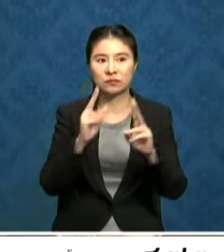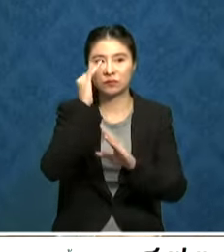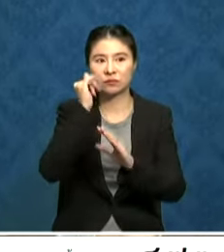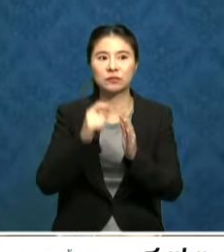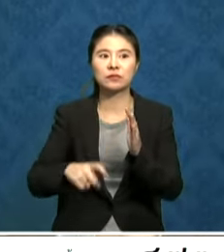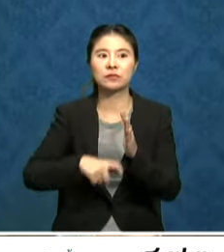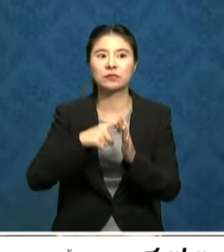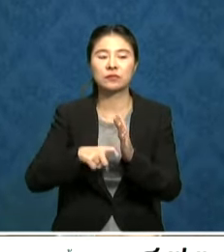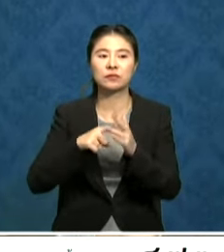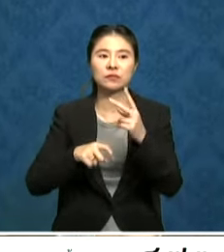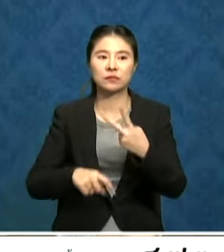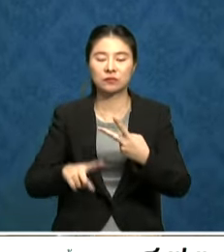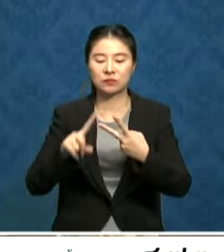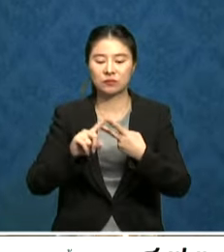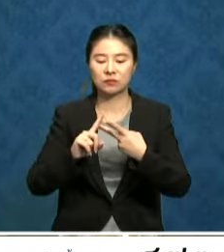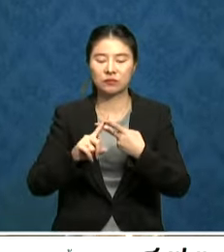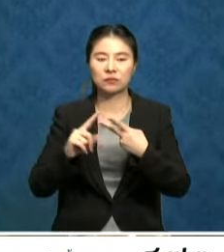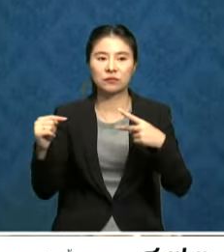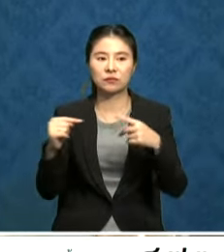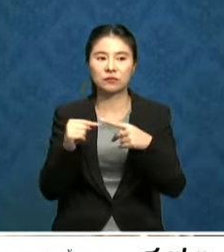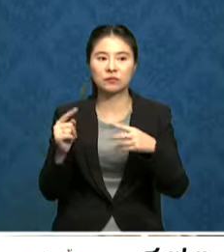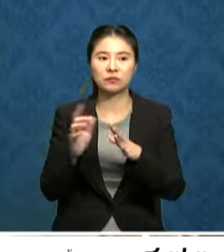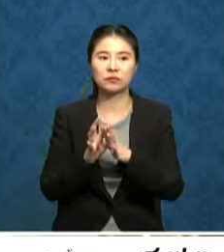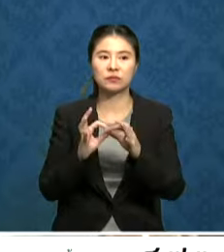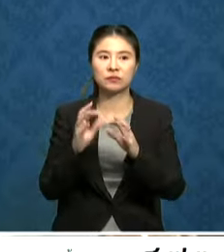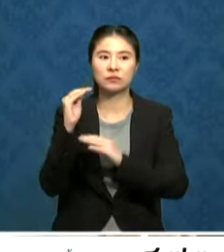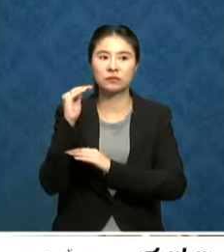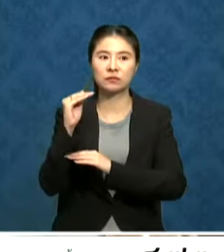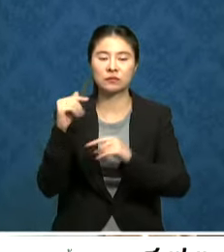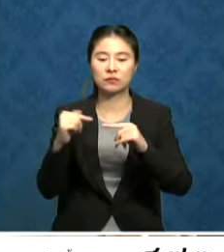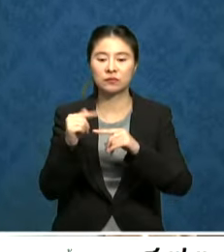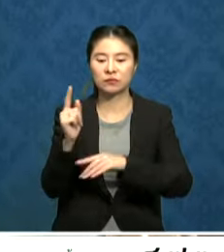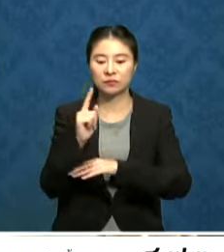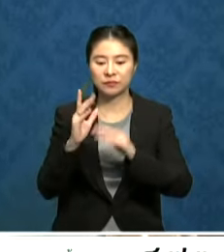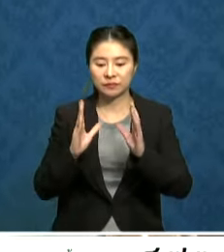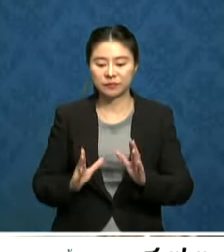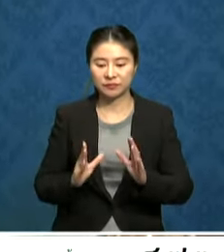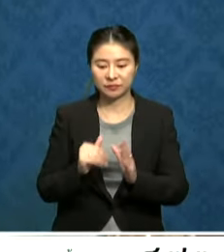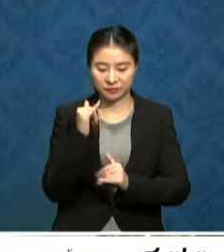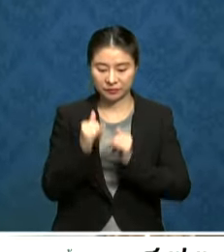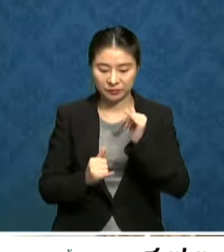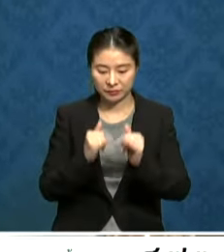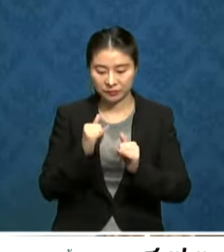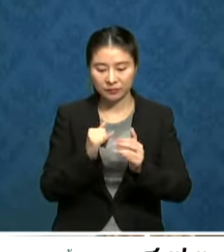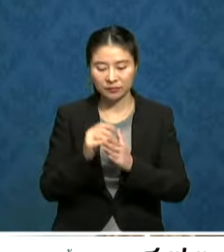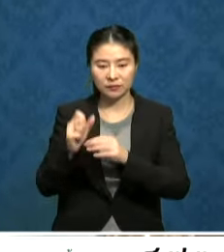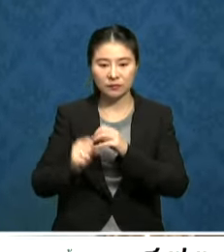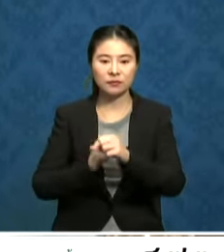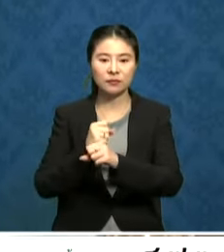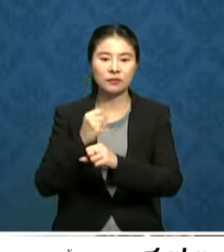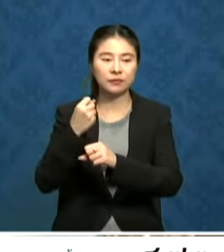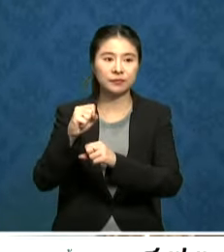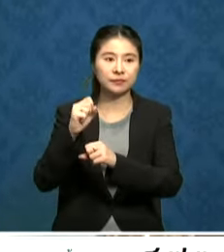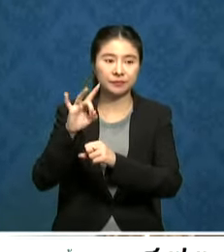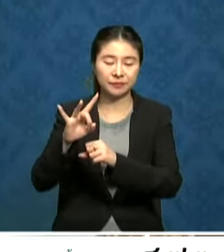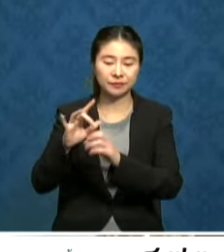2ประการด้วยกันค่ะประการแรกการกำหนดเกณฑ์ขั้นต่ำของจำนวนผู้ออกมาใช้สิทธิ์ว่าต้องเป็นจำนวนใน 1ใน